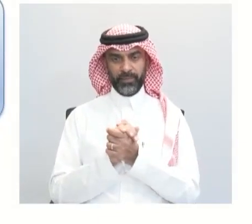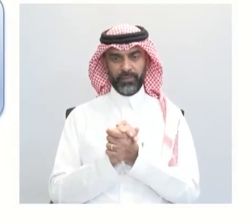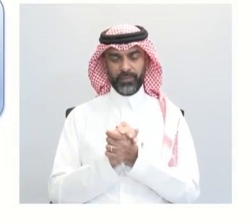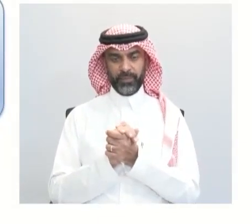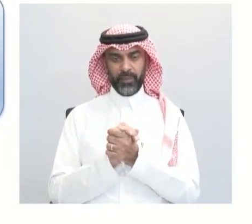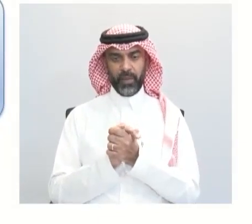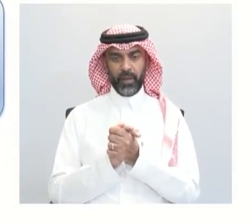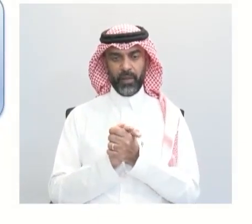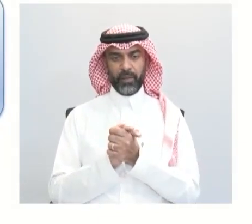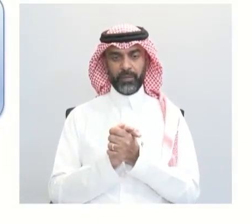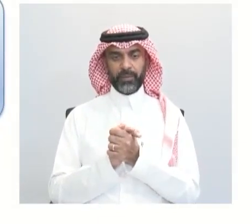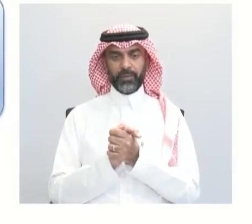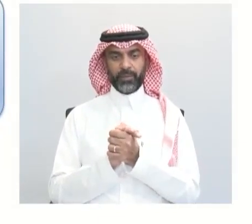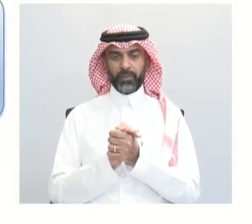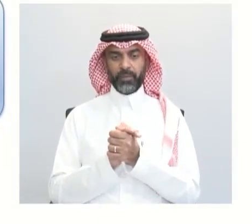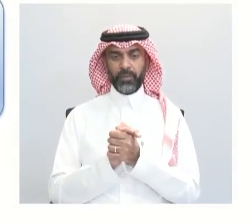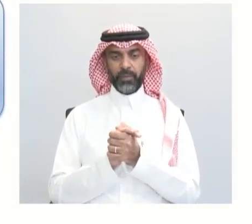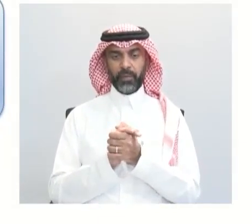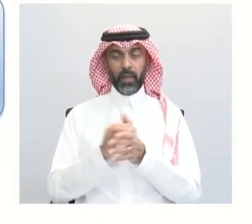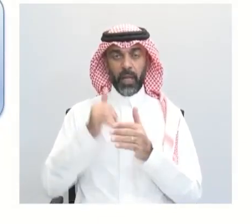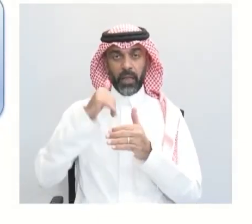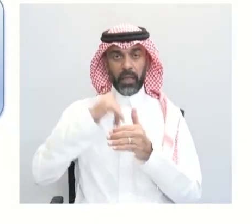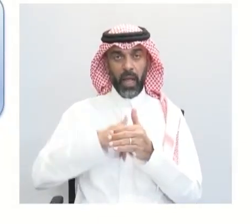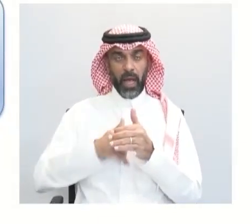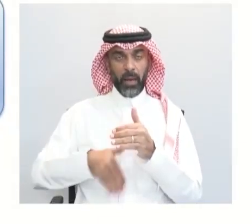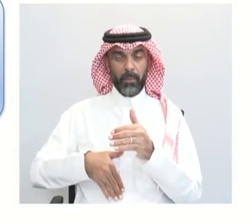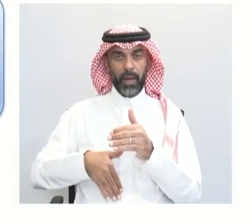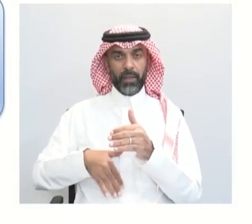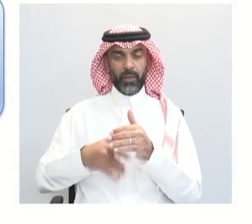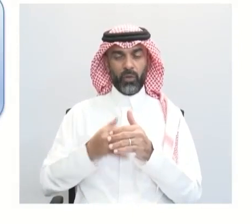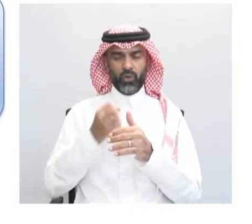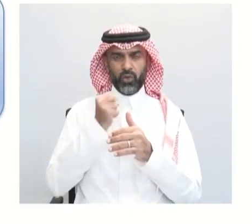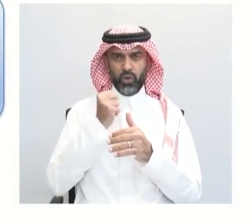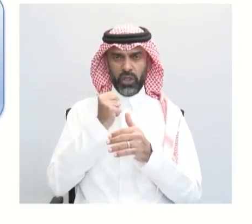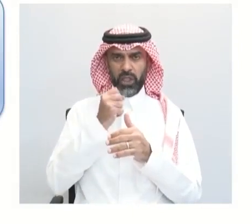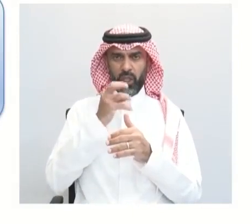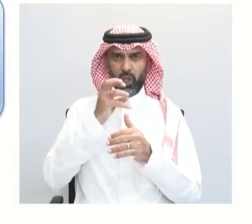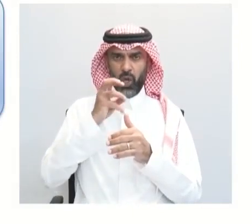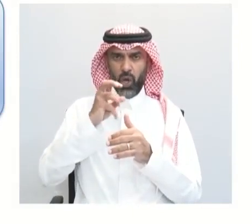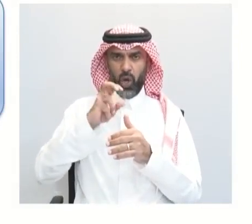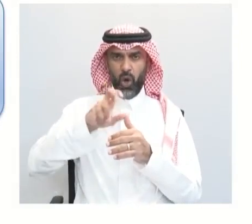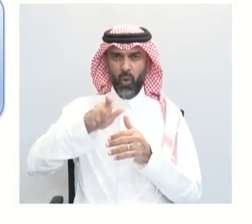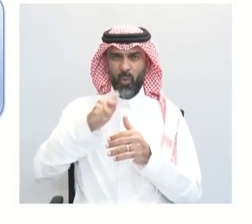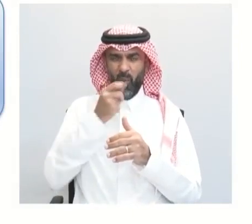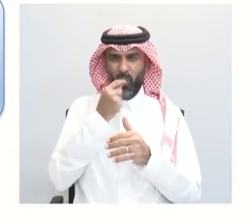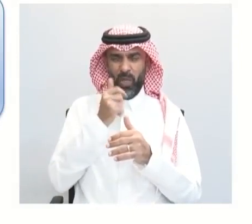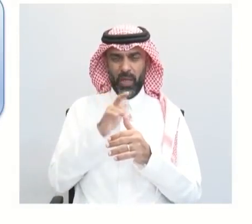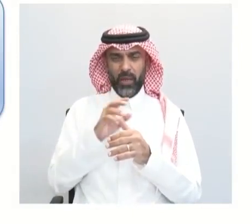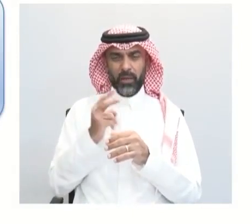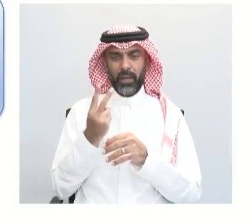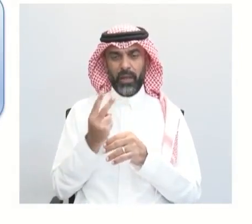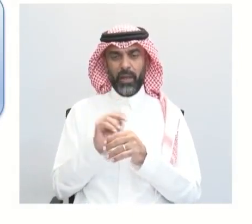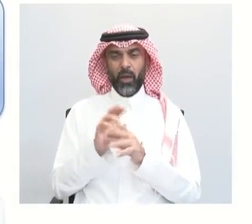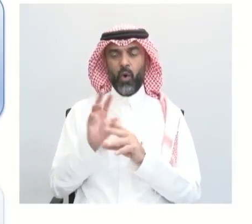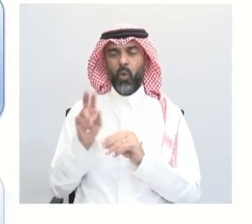بالكيس يمتاز الوسط الداخلي للمعده بانه شديد الحموضه فيها الحموضه الى اثنين وهي تعادل